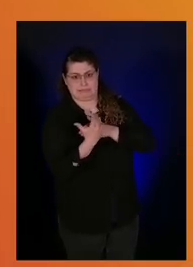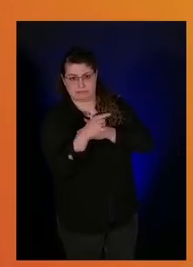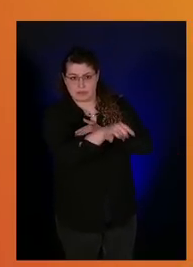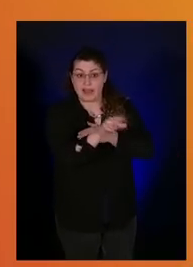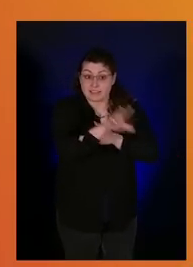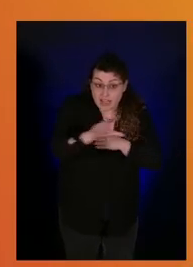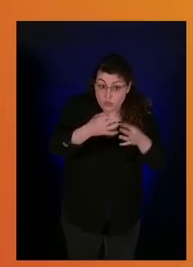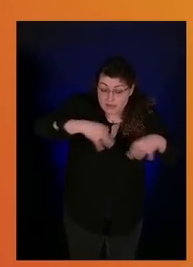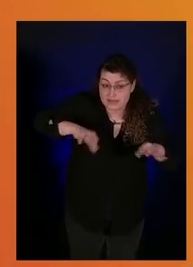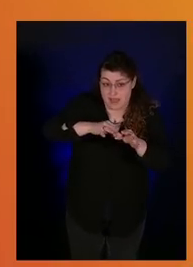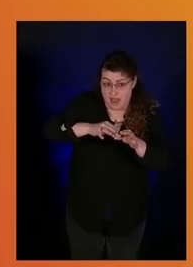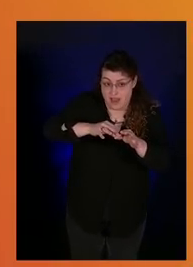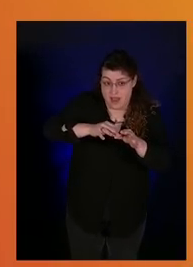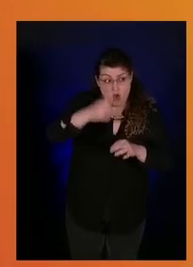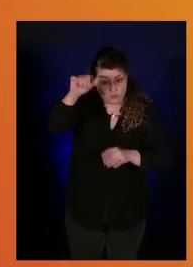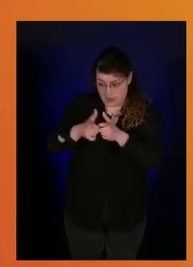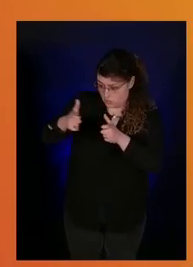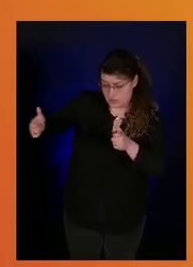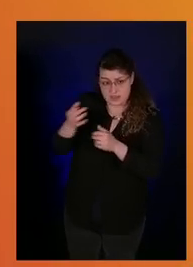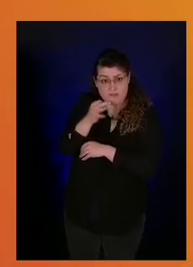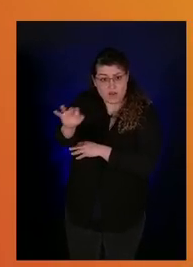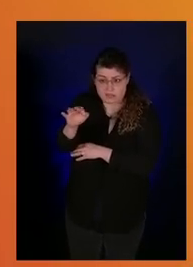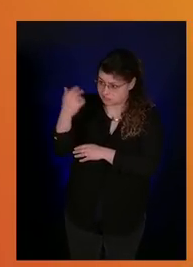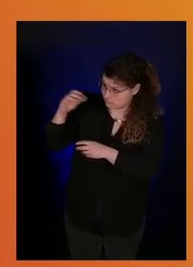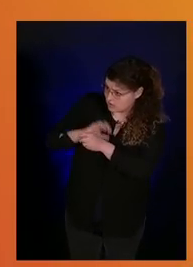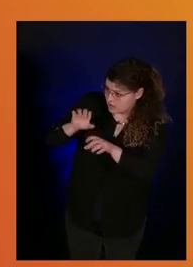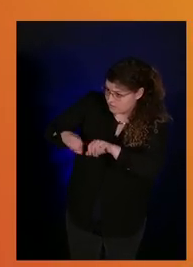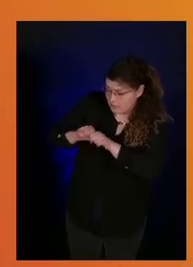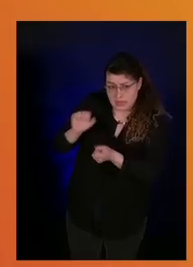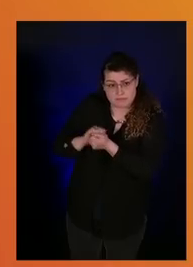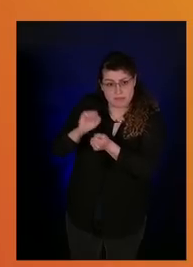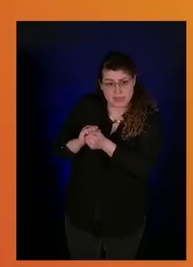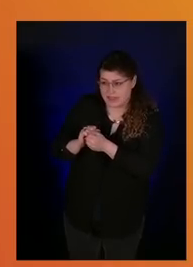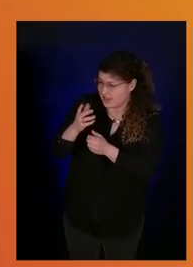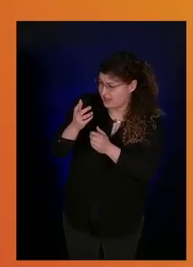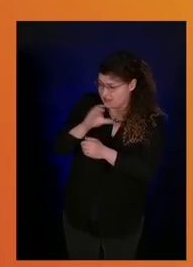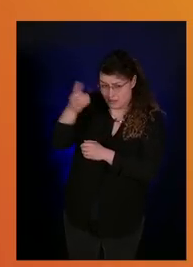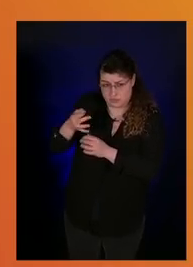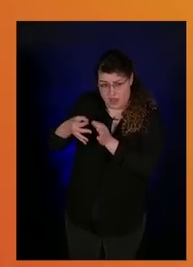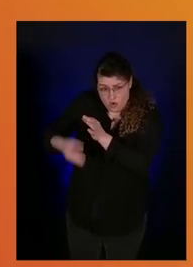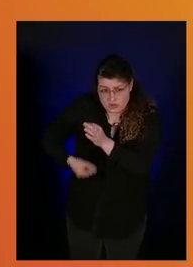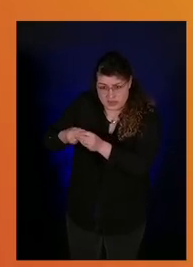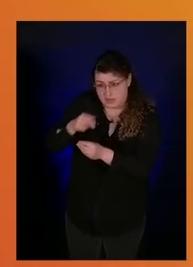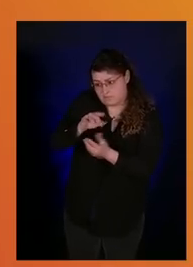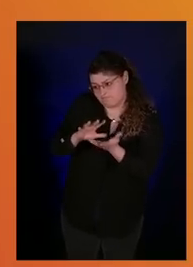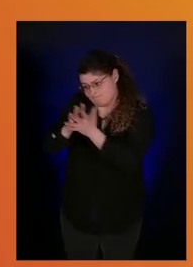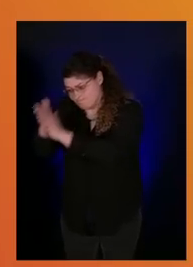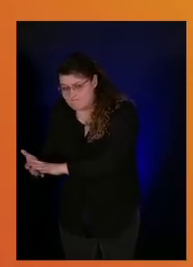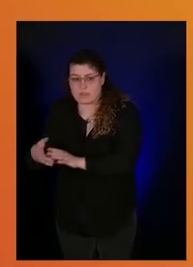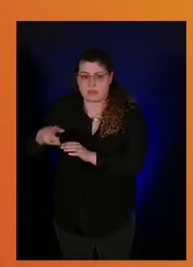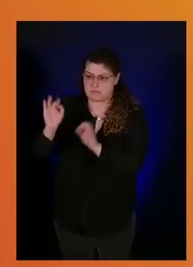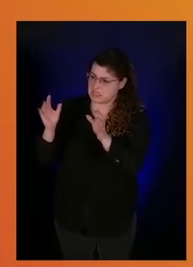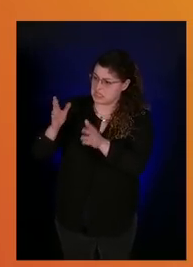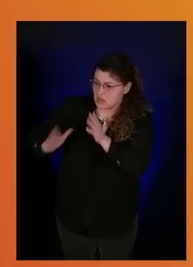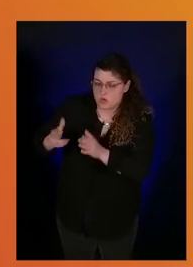33 hectares. La seule usine en France à fabriquer du papier journal 100% recyclé, ils avaient décidé de la ferrailler. Voilà, sans aucun retour. Et ben,